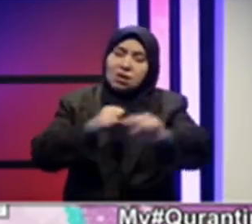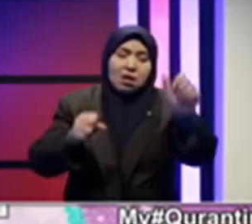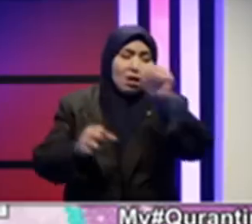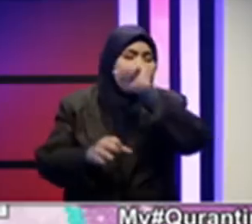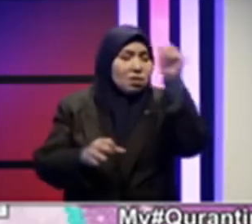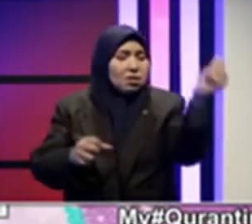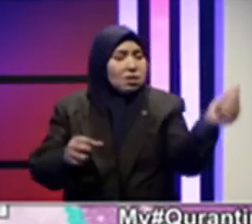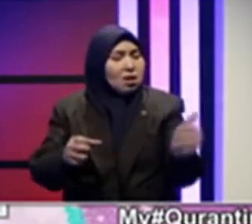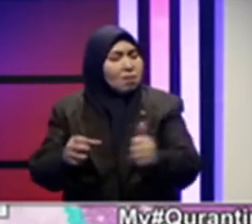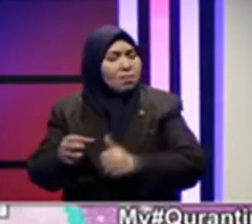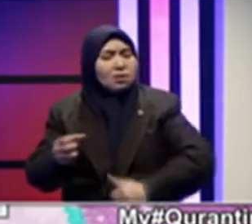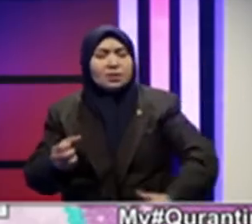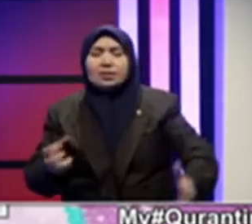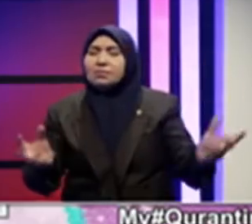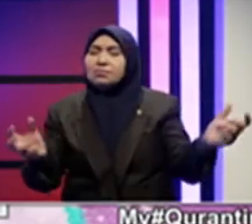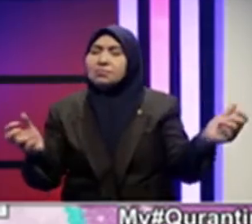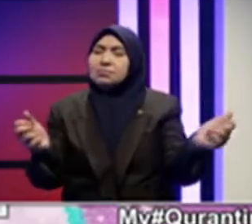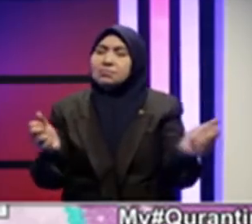تشتهيه